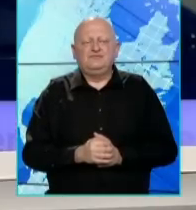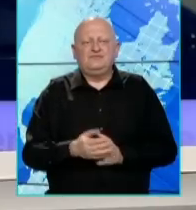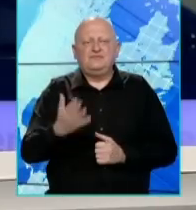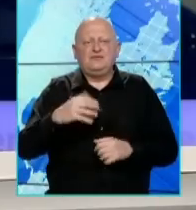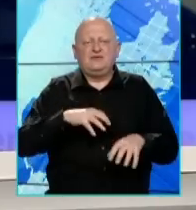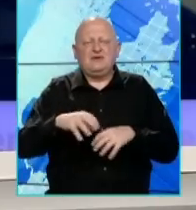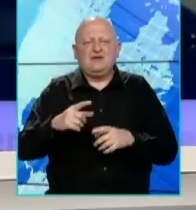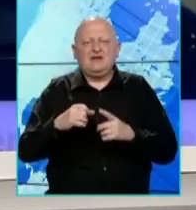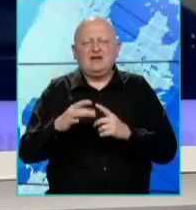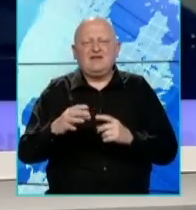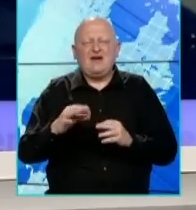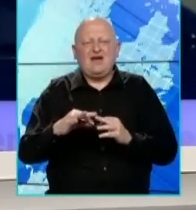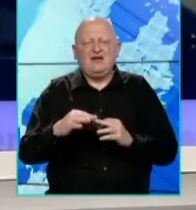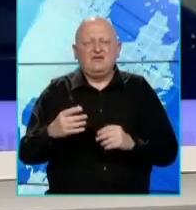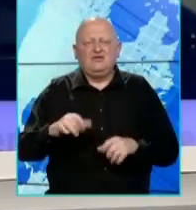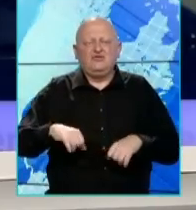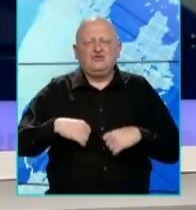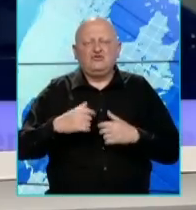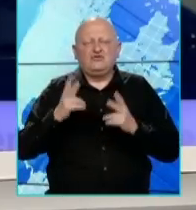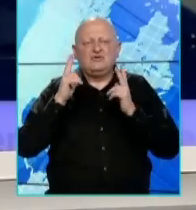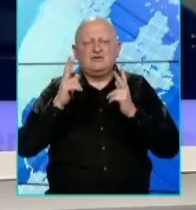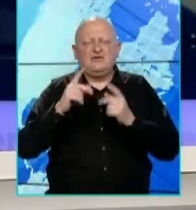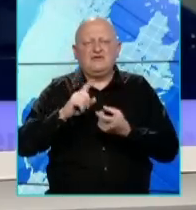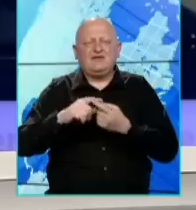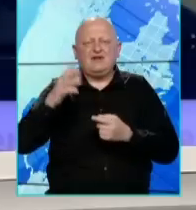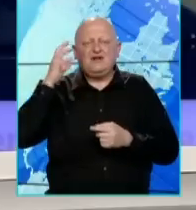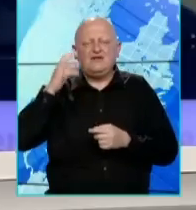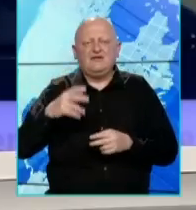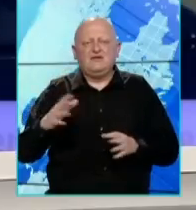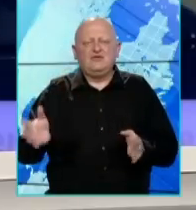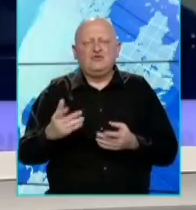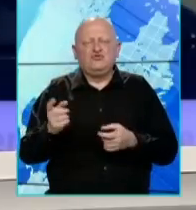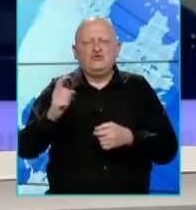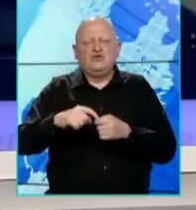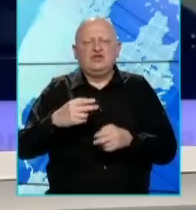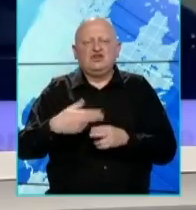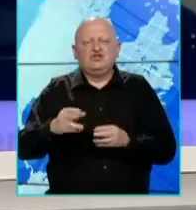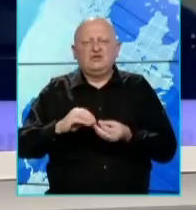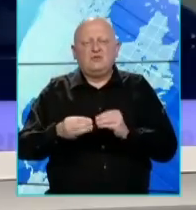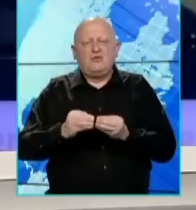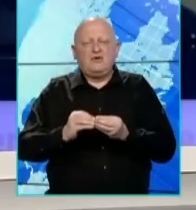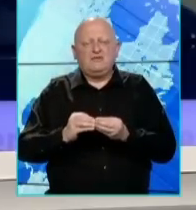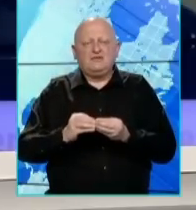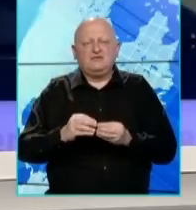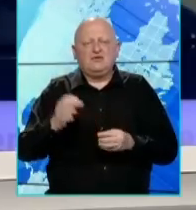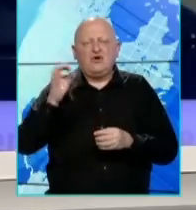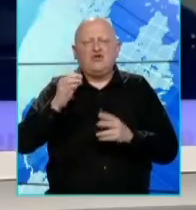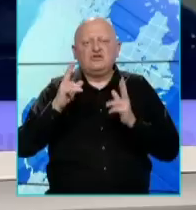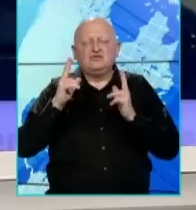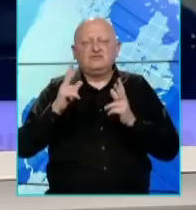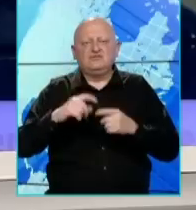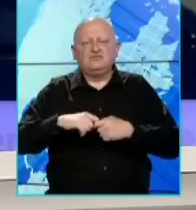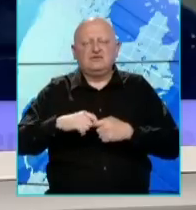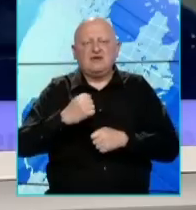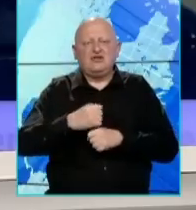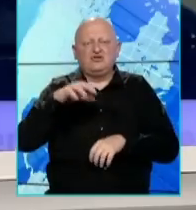Bivši radnici Krivaje Zavidović i jutro su uputili zahtjeve federalnoj vladi da se hitno uključe u rješavanje problema. Osnovni zahtjev je